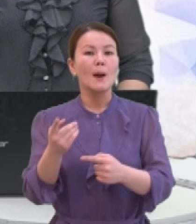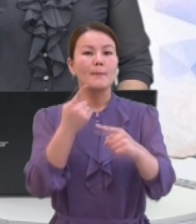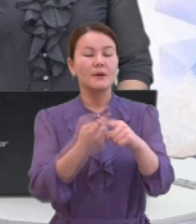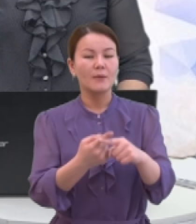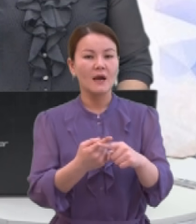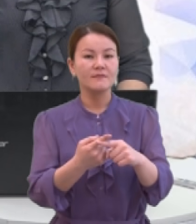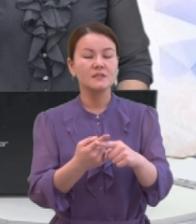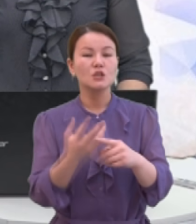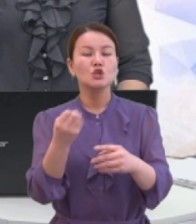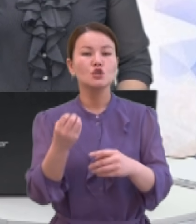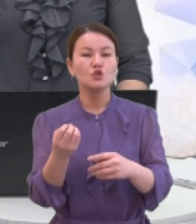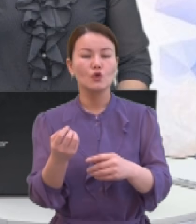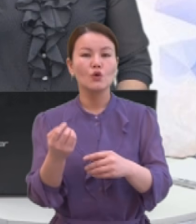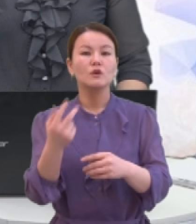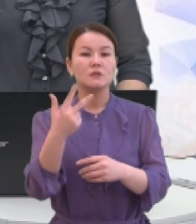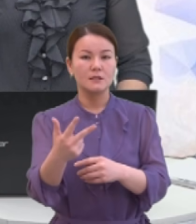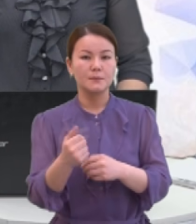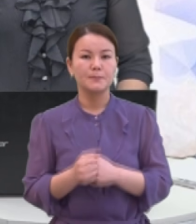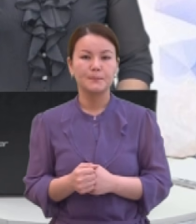еще 3